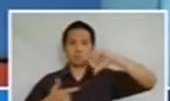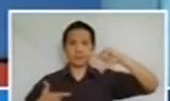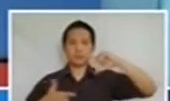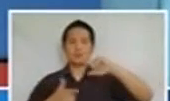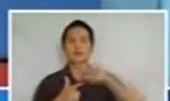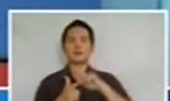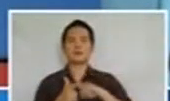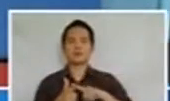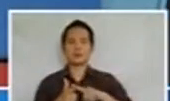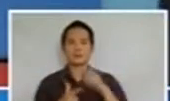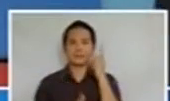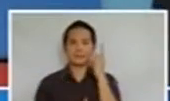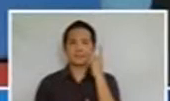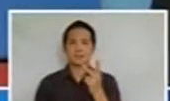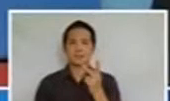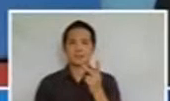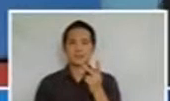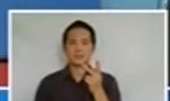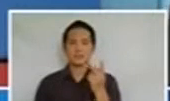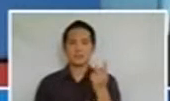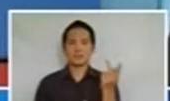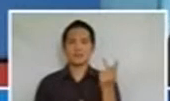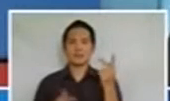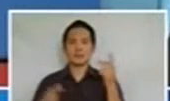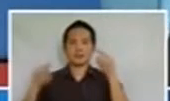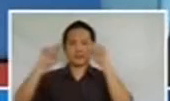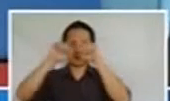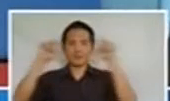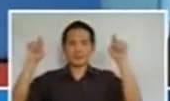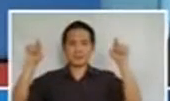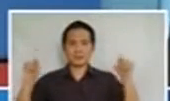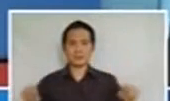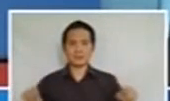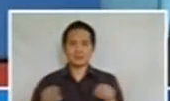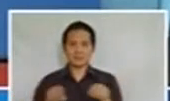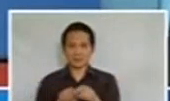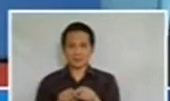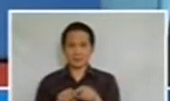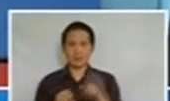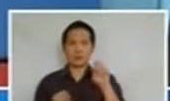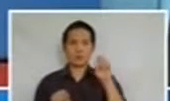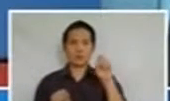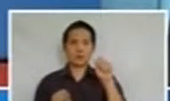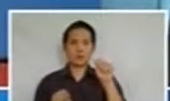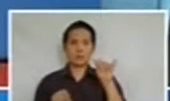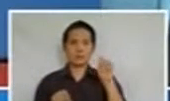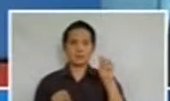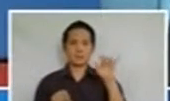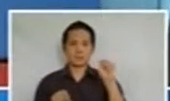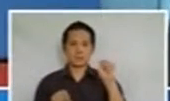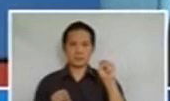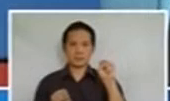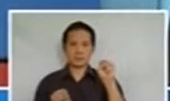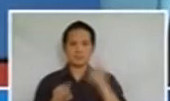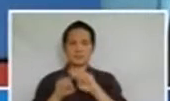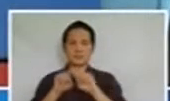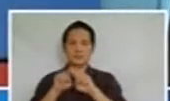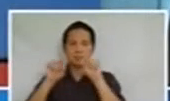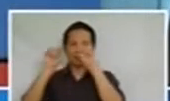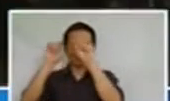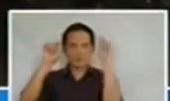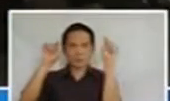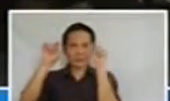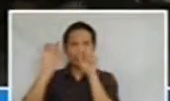OFW? Mayroon ba kayong alternatibong pamamaraan para makapag-register pa rin sila? Opo, pwede